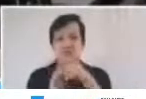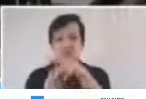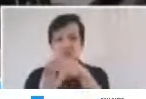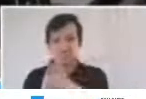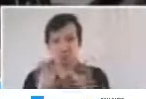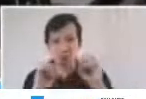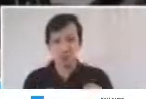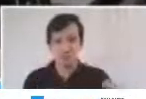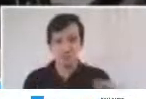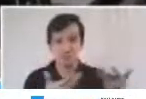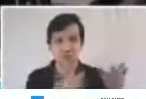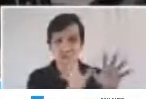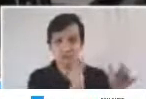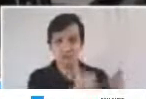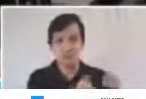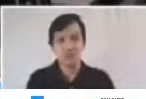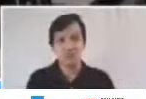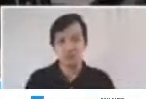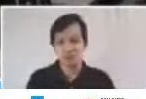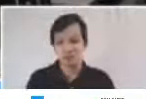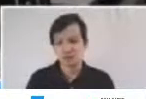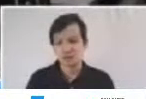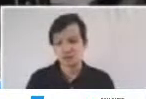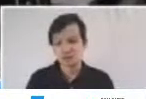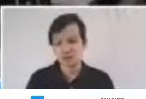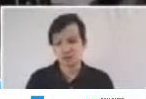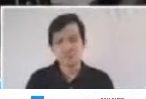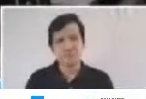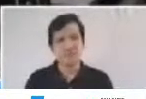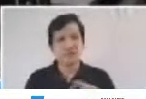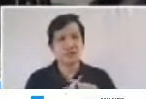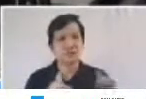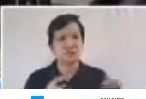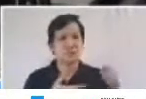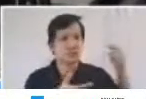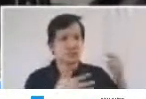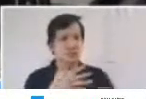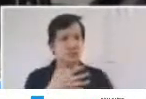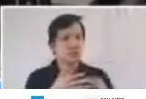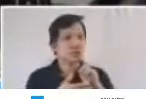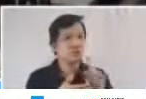Hon Yusek Maria Rosario Berhere, mabuhay po kayo dyan sa DOH. Salamat po.